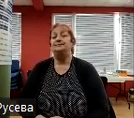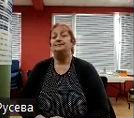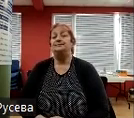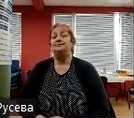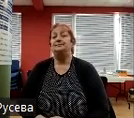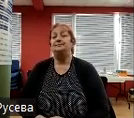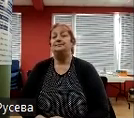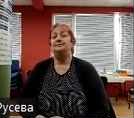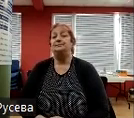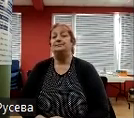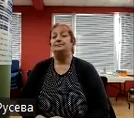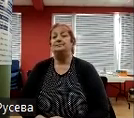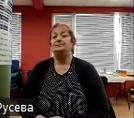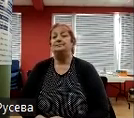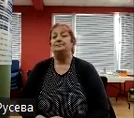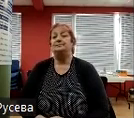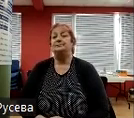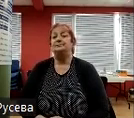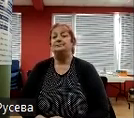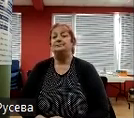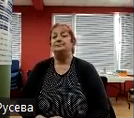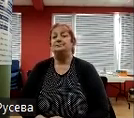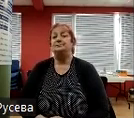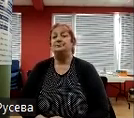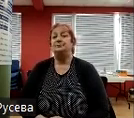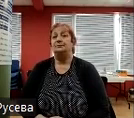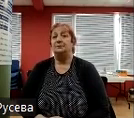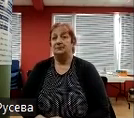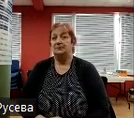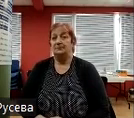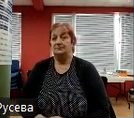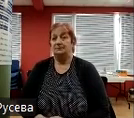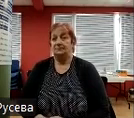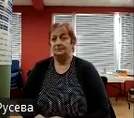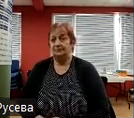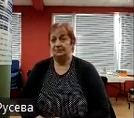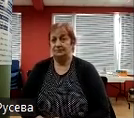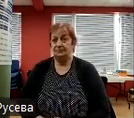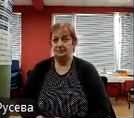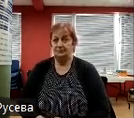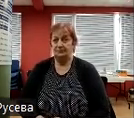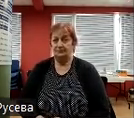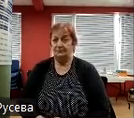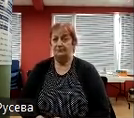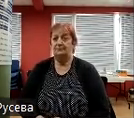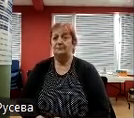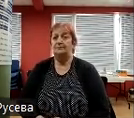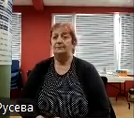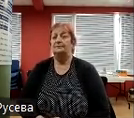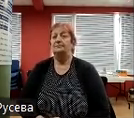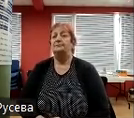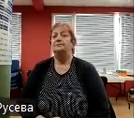Also on Twitter, you can use emoji, like in many other social media platforms. It's good to use them